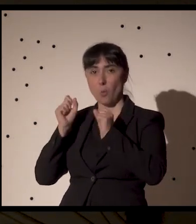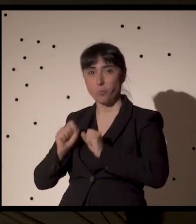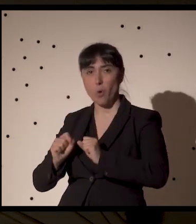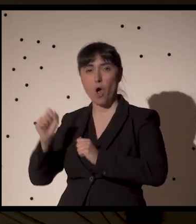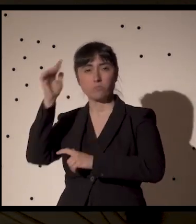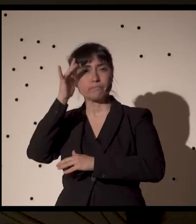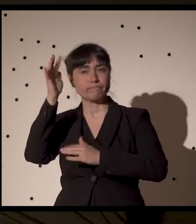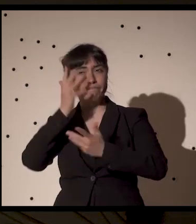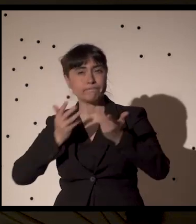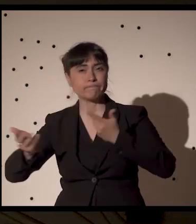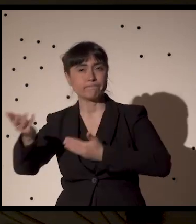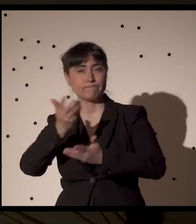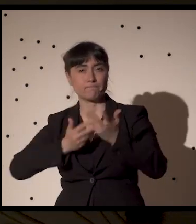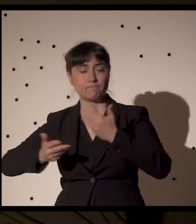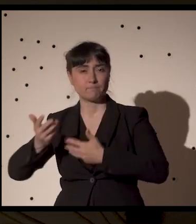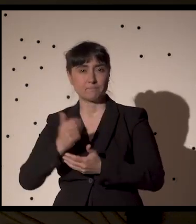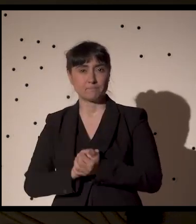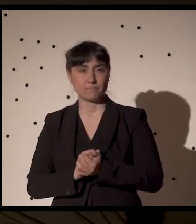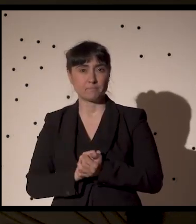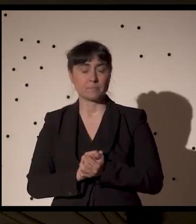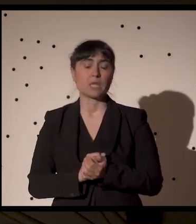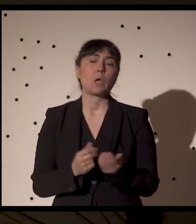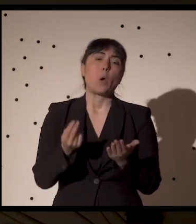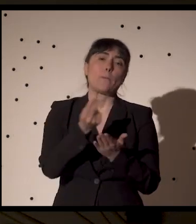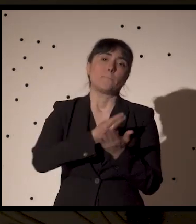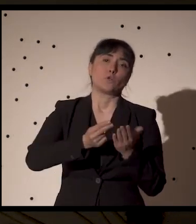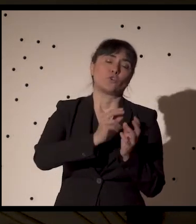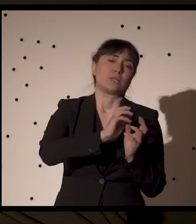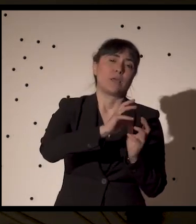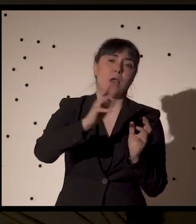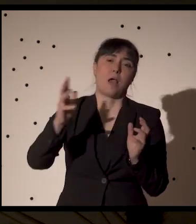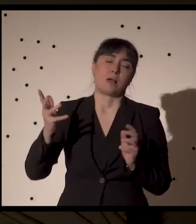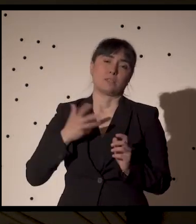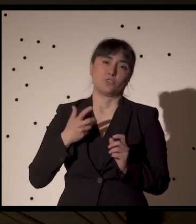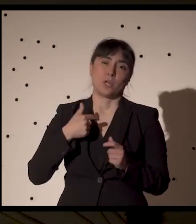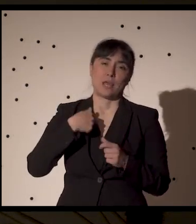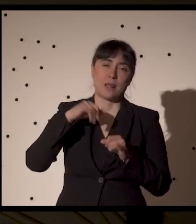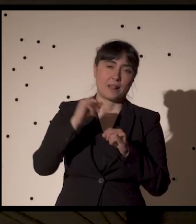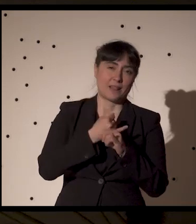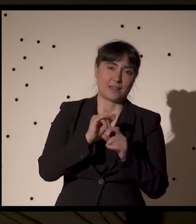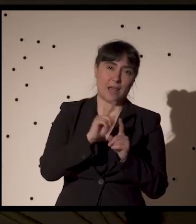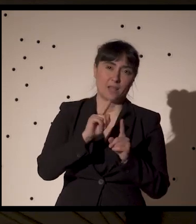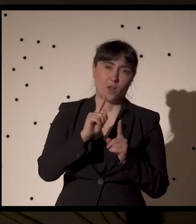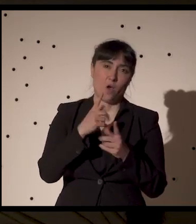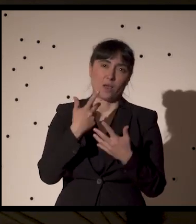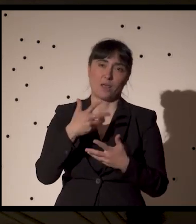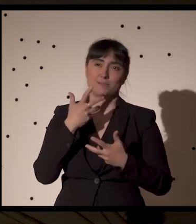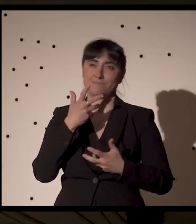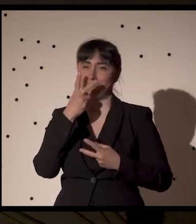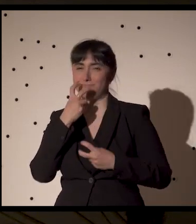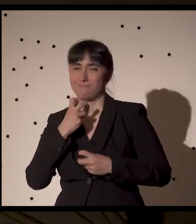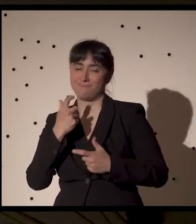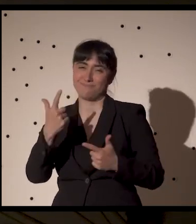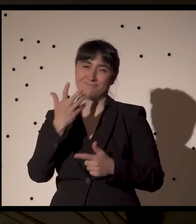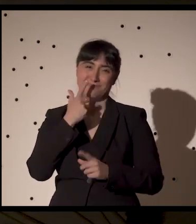tutta un'altra serie di progetti che non vi sto ad elencare in dettaglio per non ammorbarvi tanto trovate Tutto in